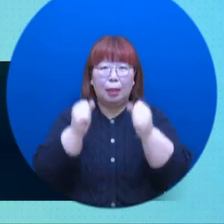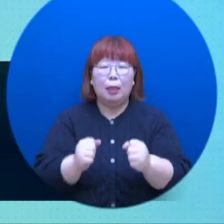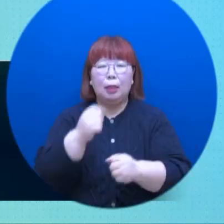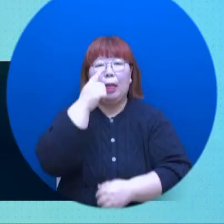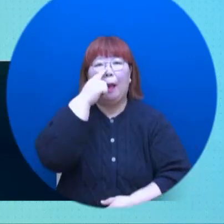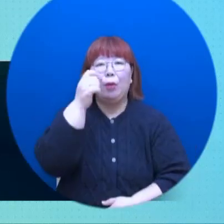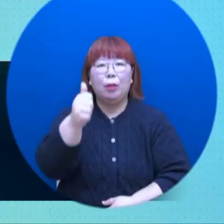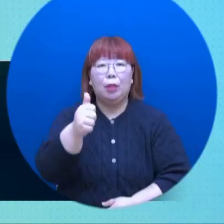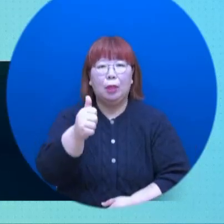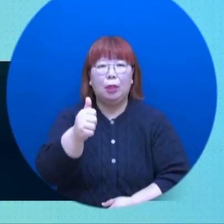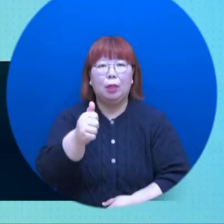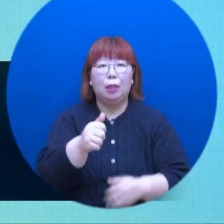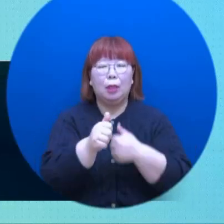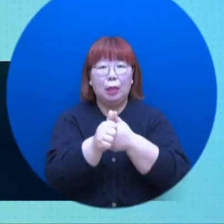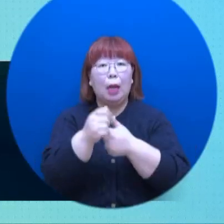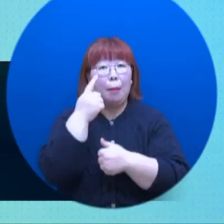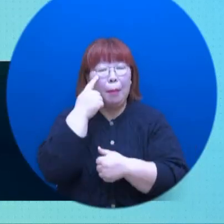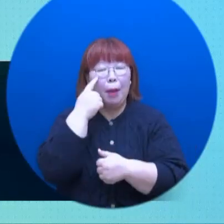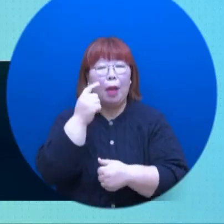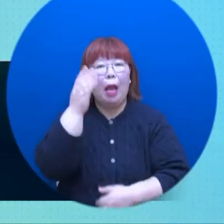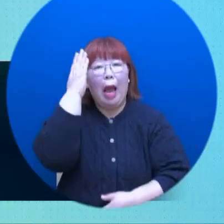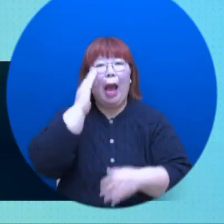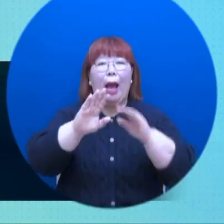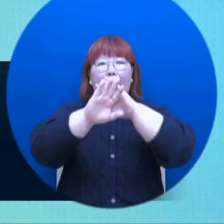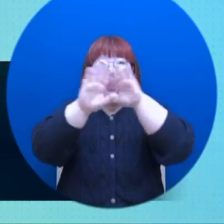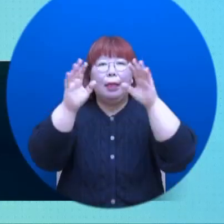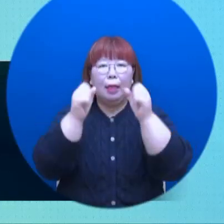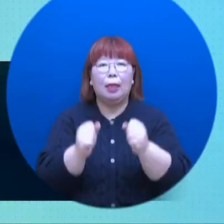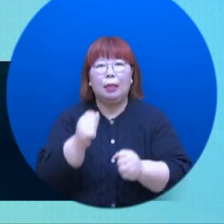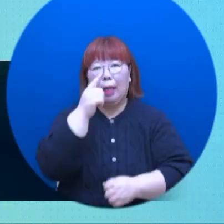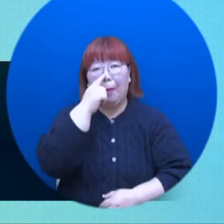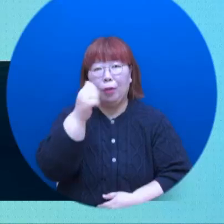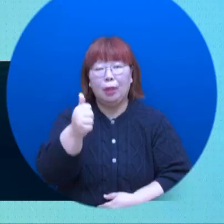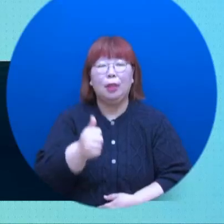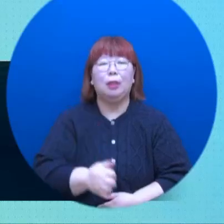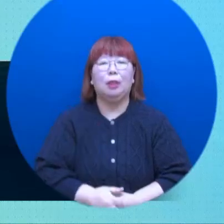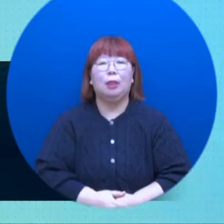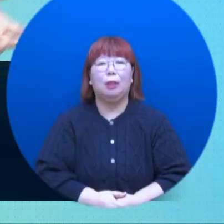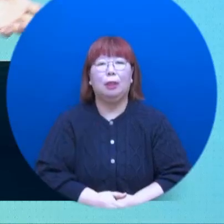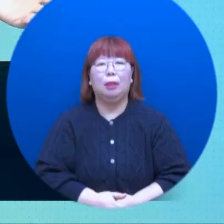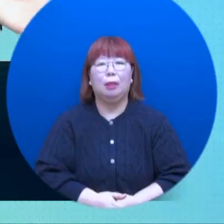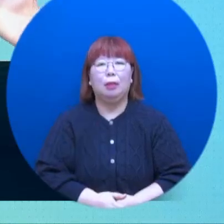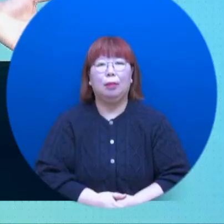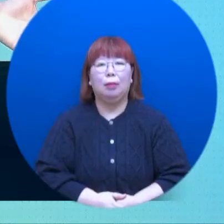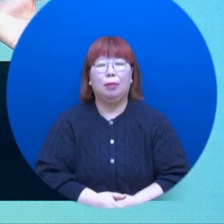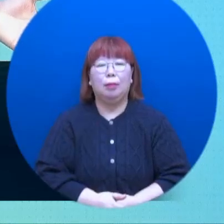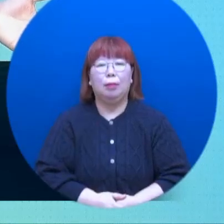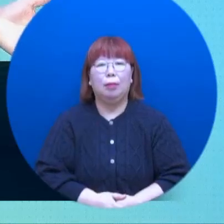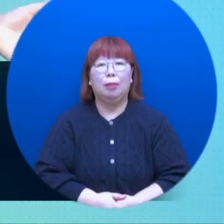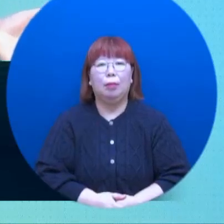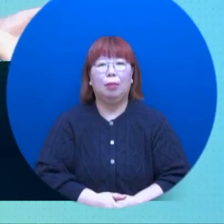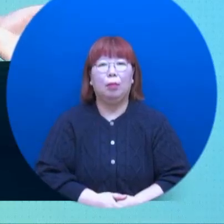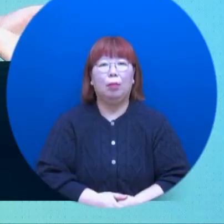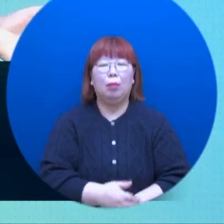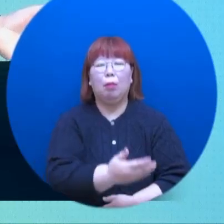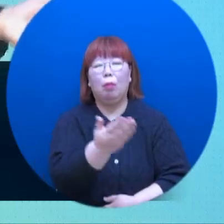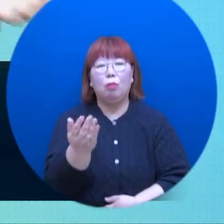아버지입니다. 따라할까요? 하늘에 계신 아버지. 네, 하늘에 계신 아버지입니다. 여러분